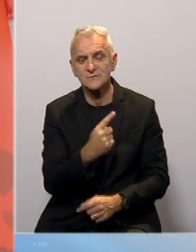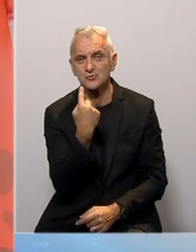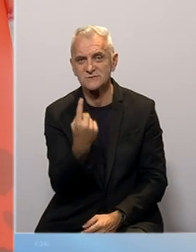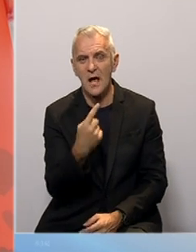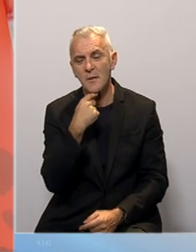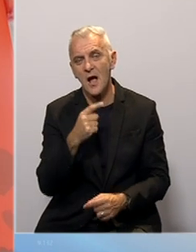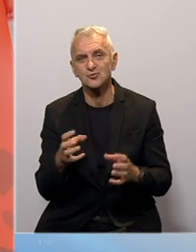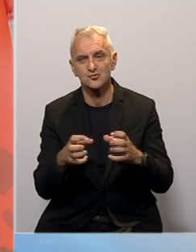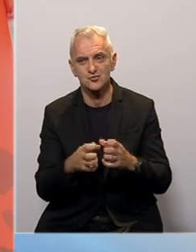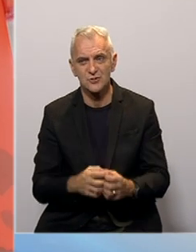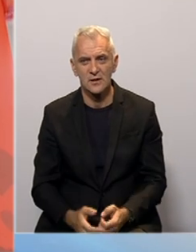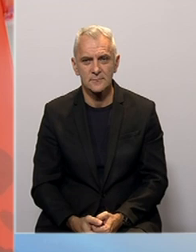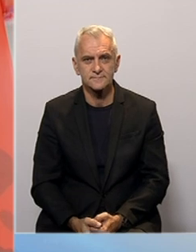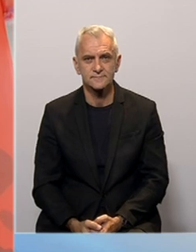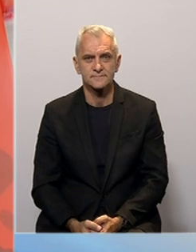udruženja.